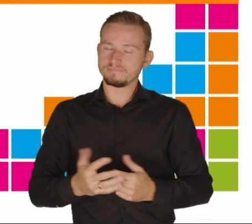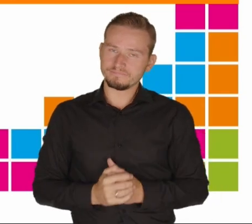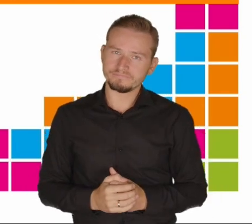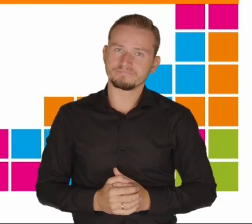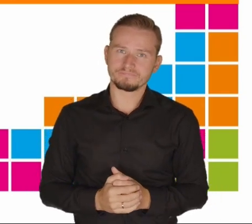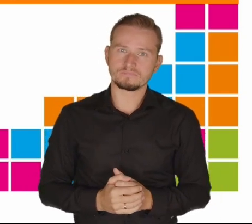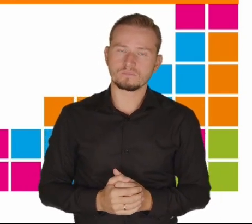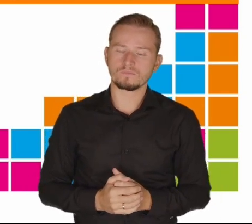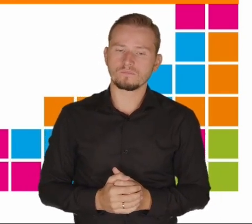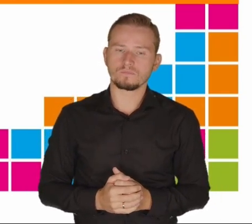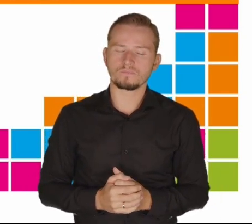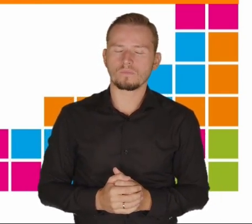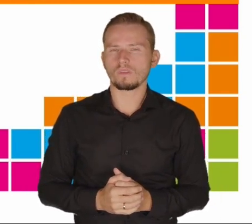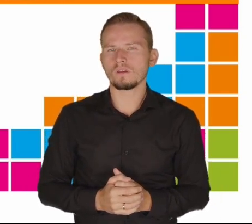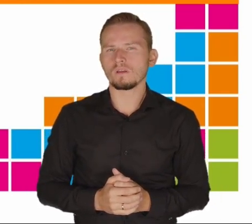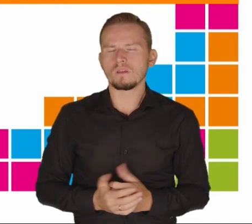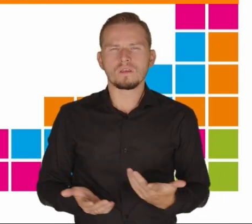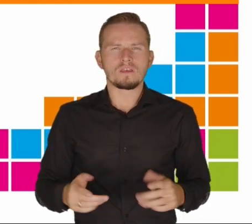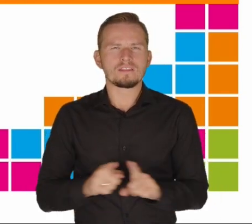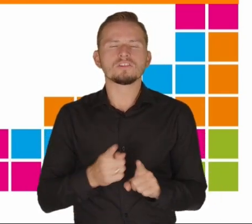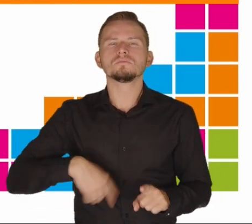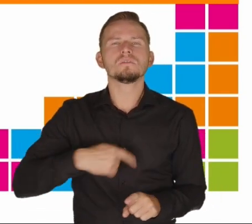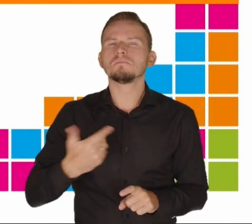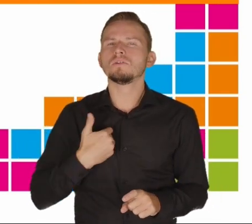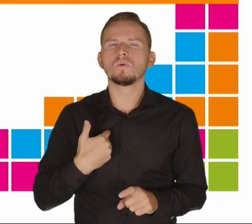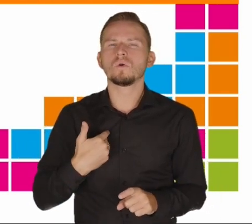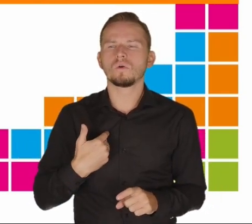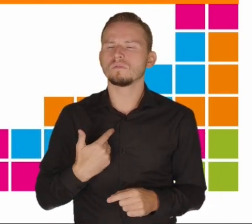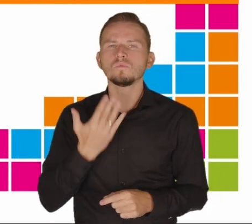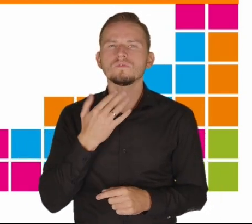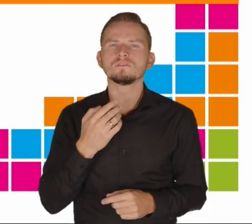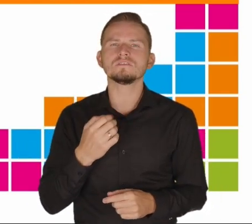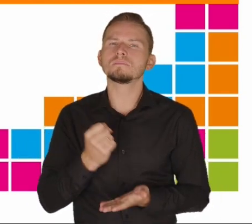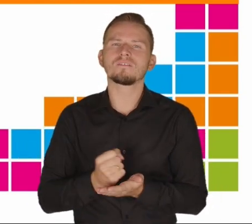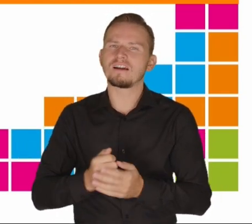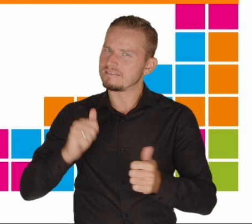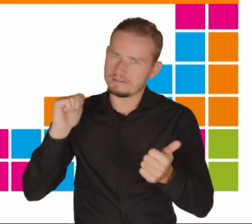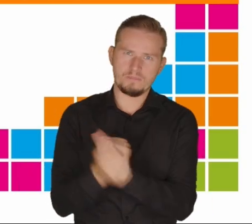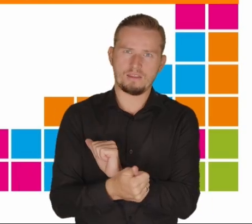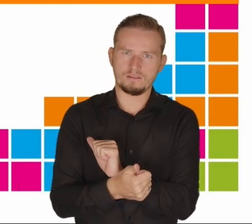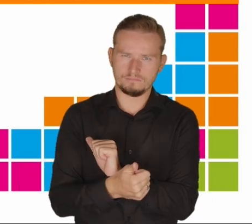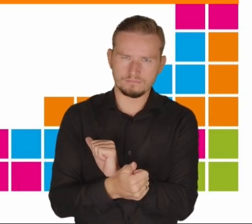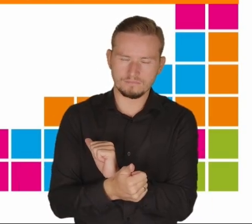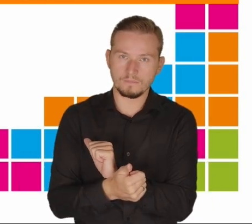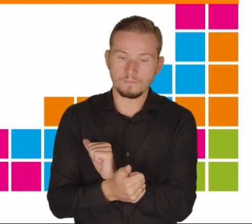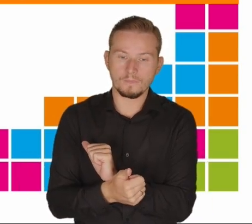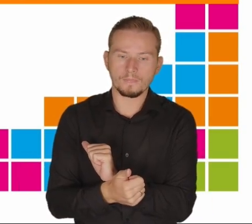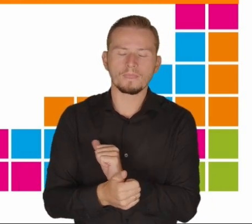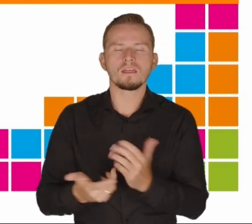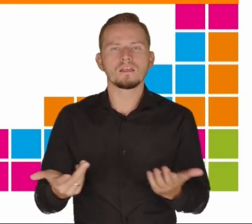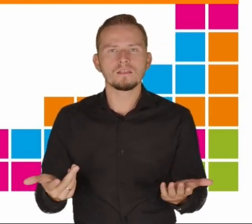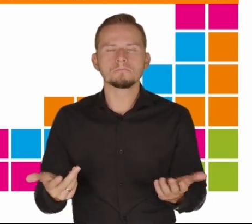No i to, co, bo mieliśmy mówić o zmianie, to, co wydaje się być taką zmianą